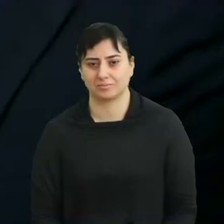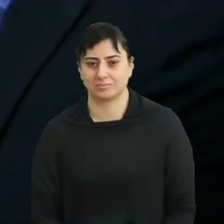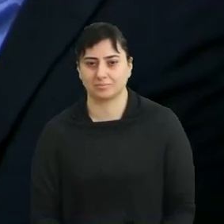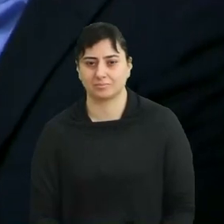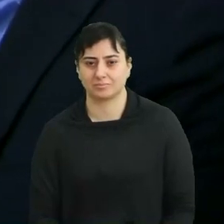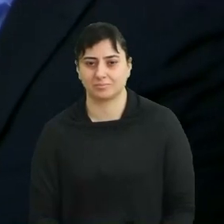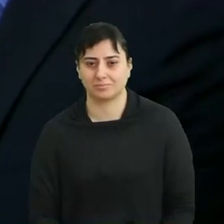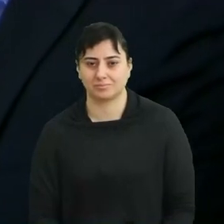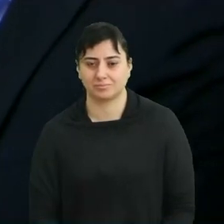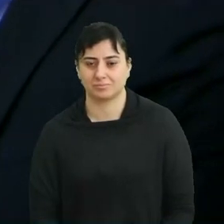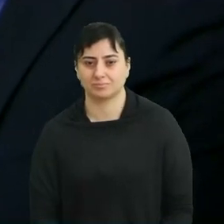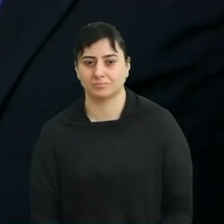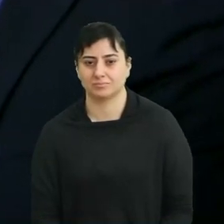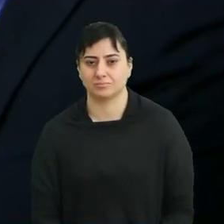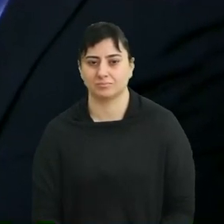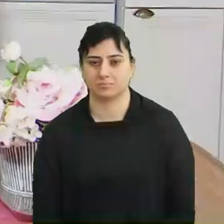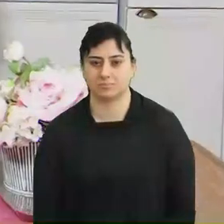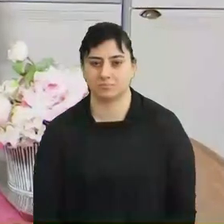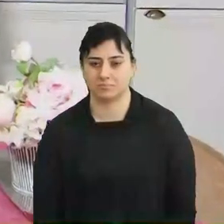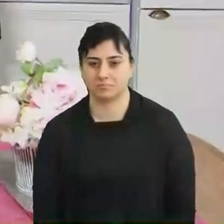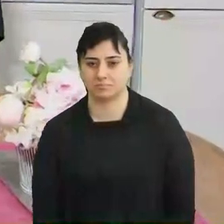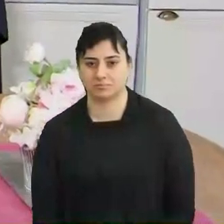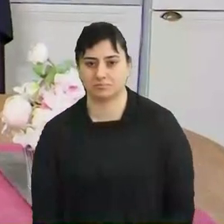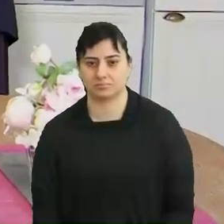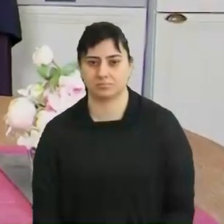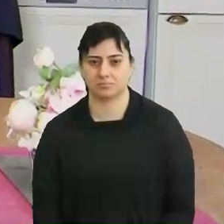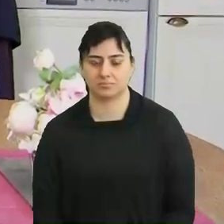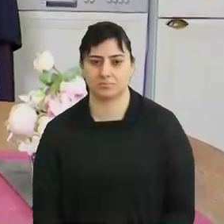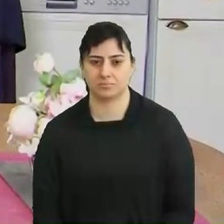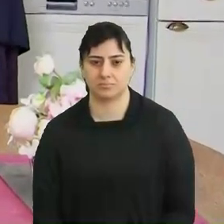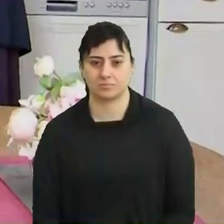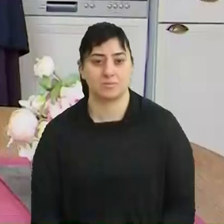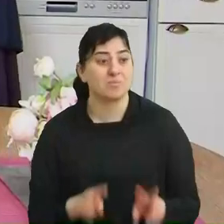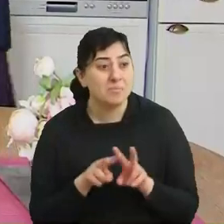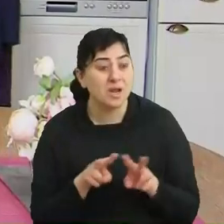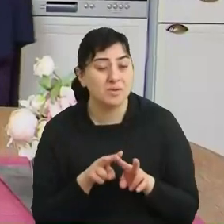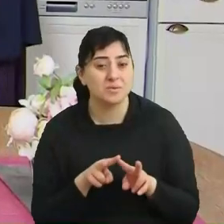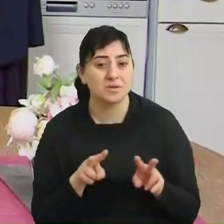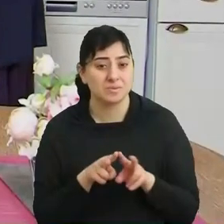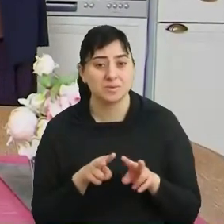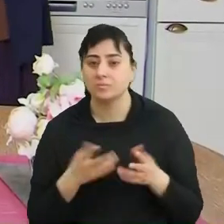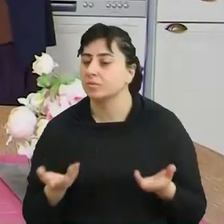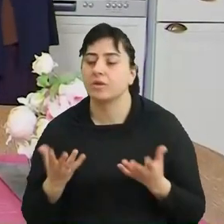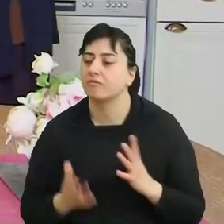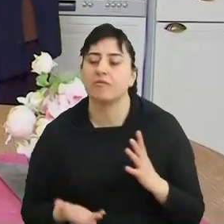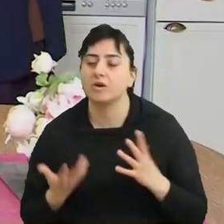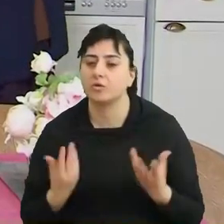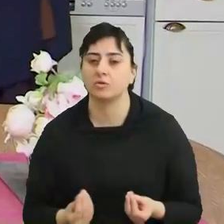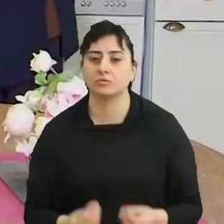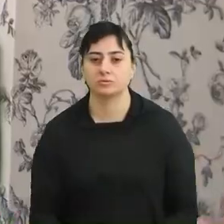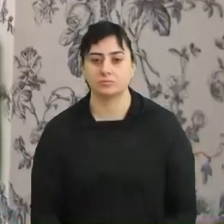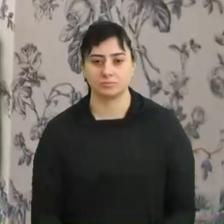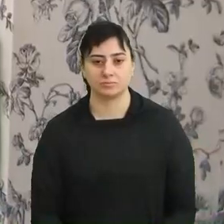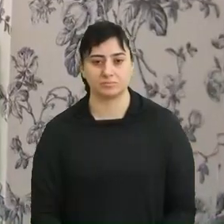Yani. Şükrü koşarak mutfağa geldi. Meryem, Meryem. He ne var Şükrü ne var